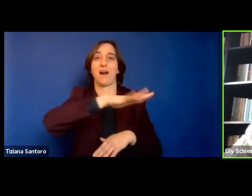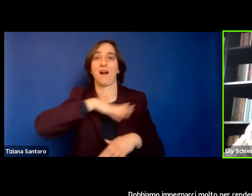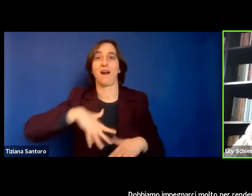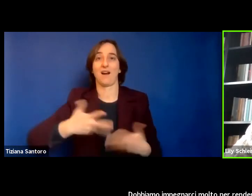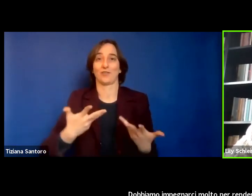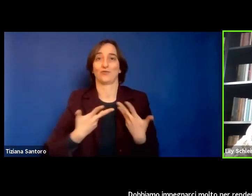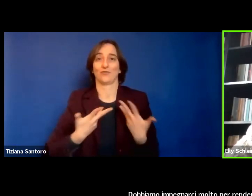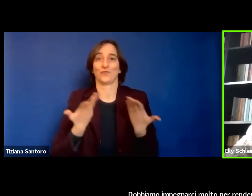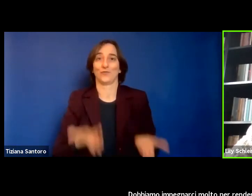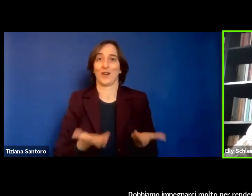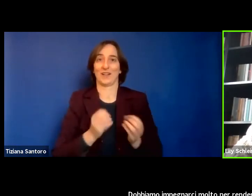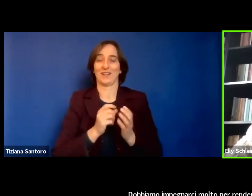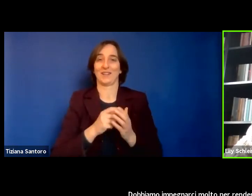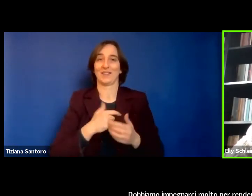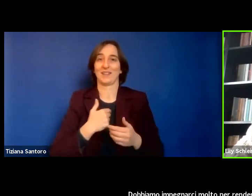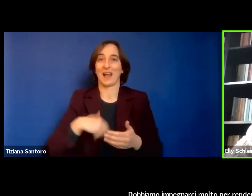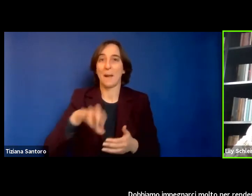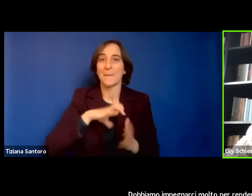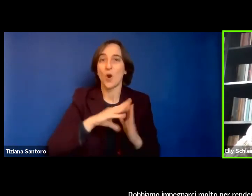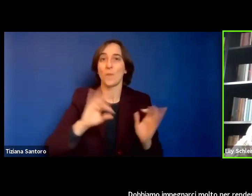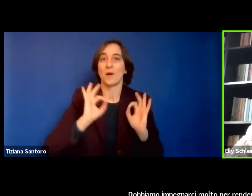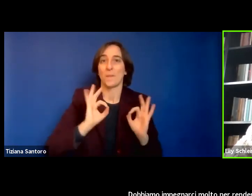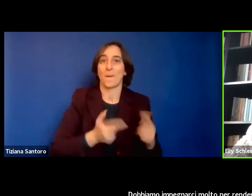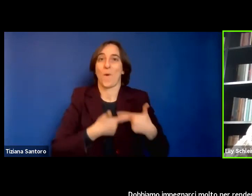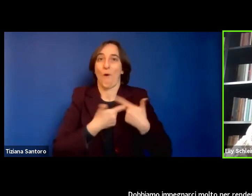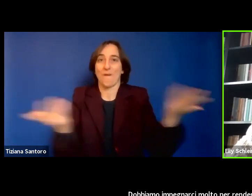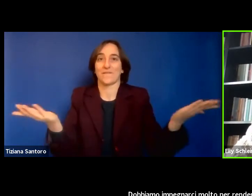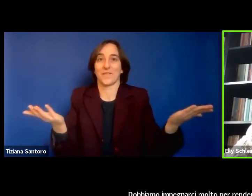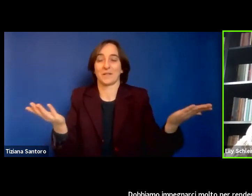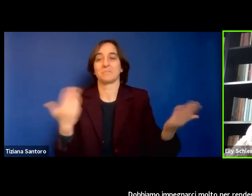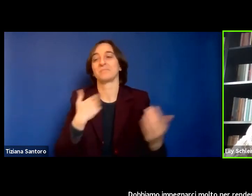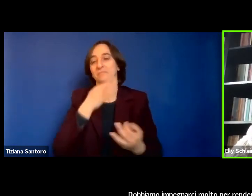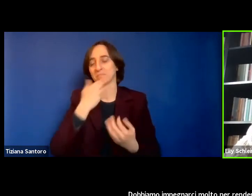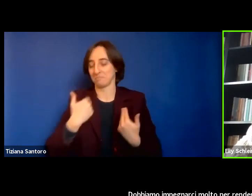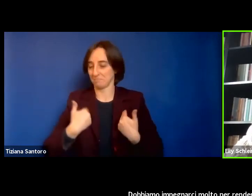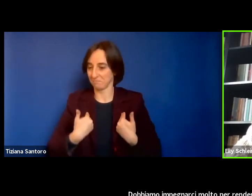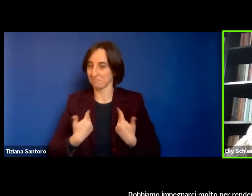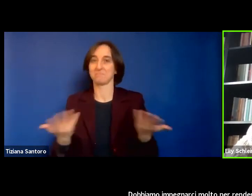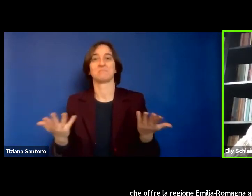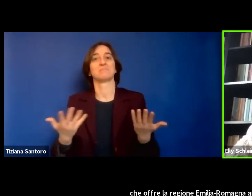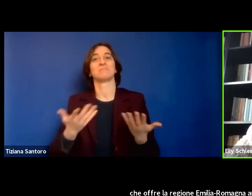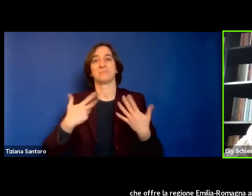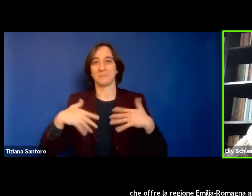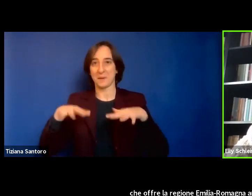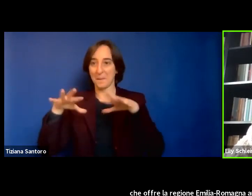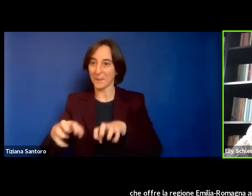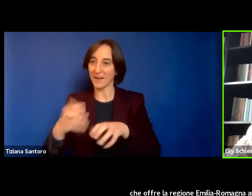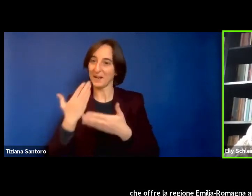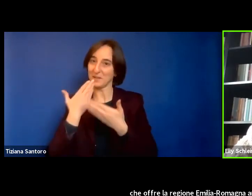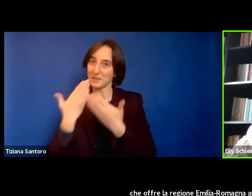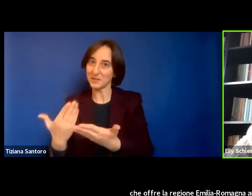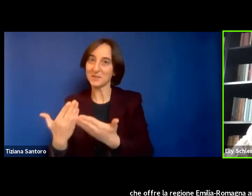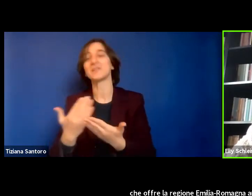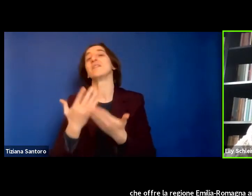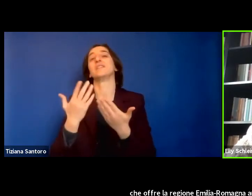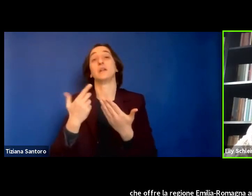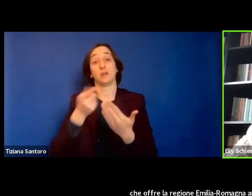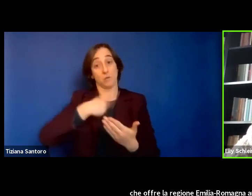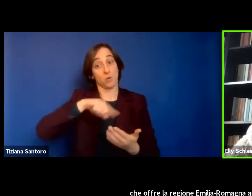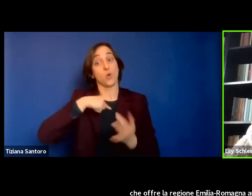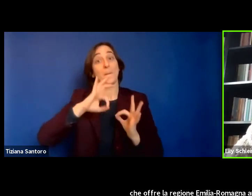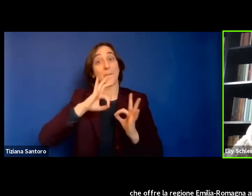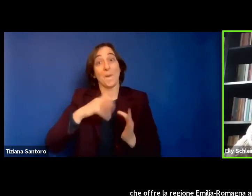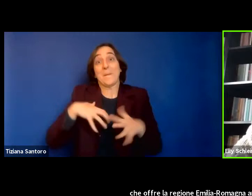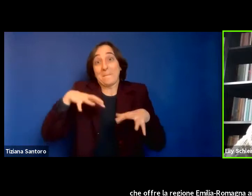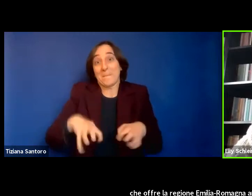davvero sono solo qui a ringraziarvi di questo impegno, a confermarvi il nostro, che qui cui si traduce anche con questo sostegno